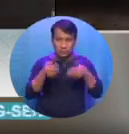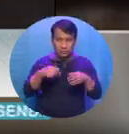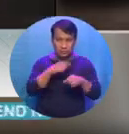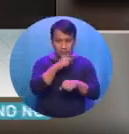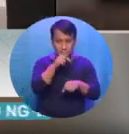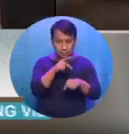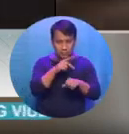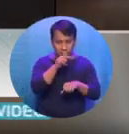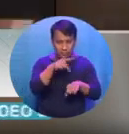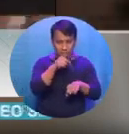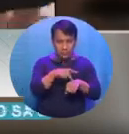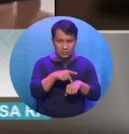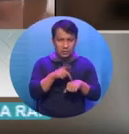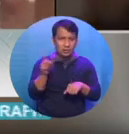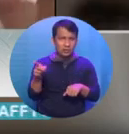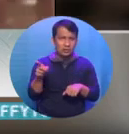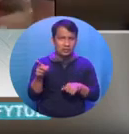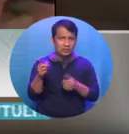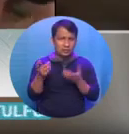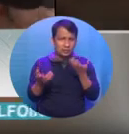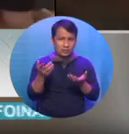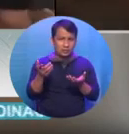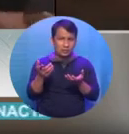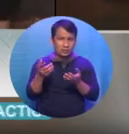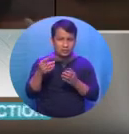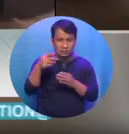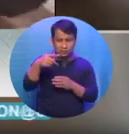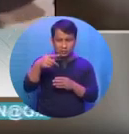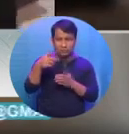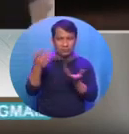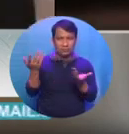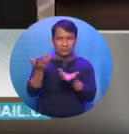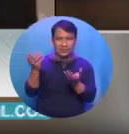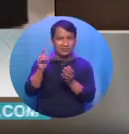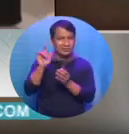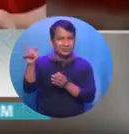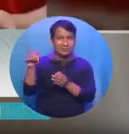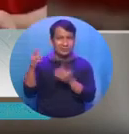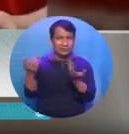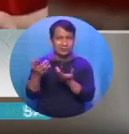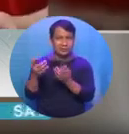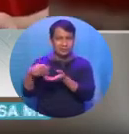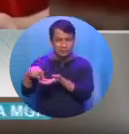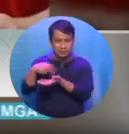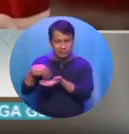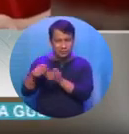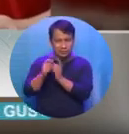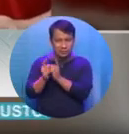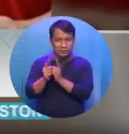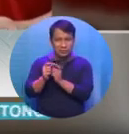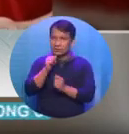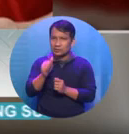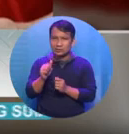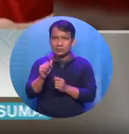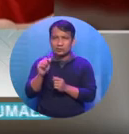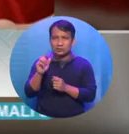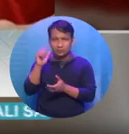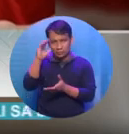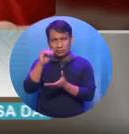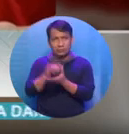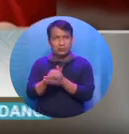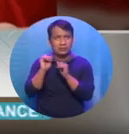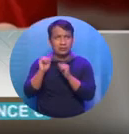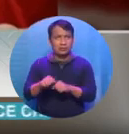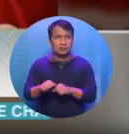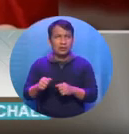Pilipinas. However, dun pa lang po sa Pakistan or kung saan man siya nakikipagsayaw sa isang hindi niya asawa, I'm pretty sure,